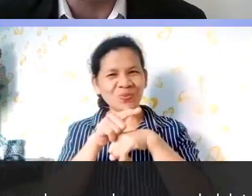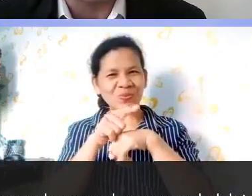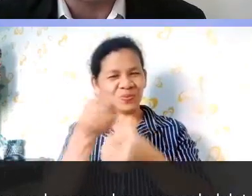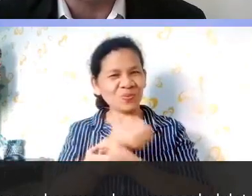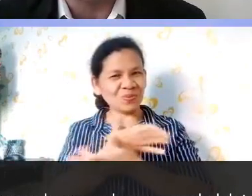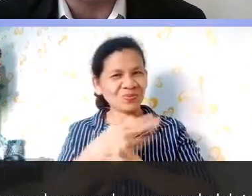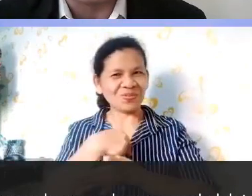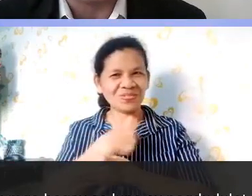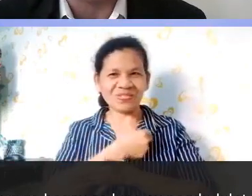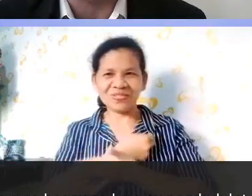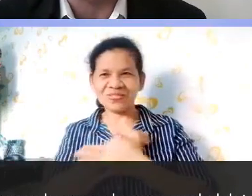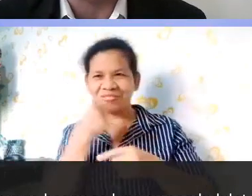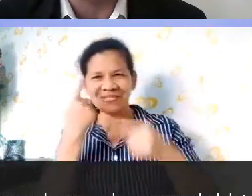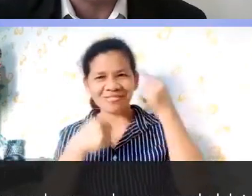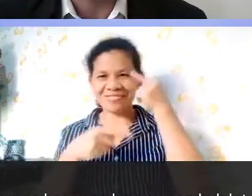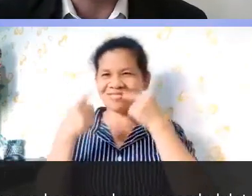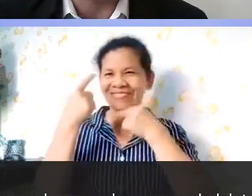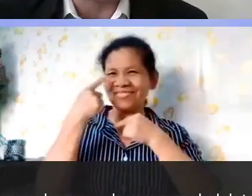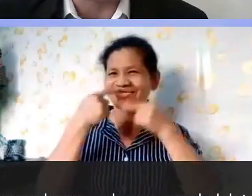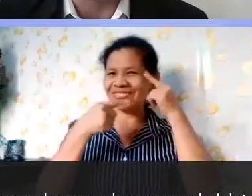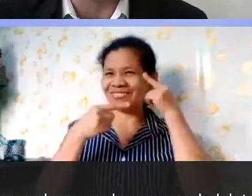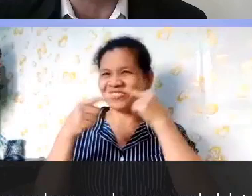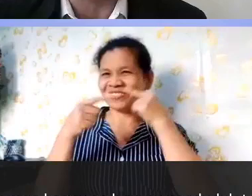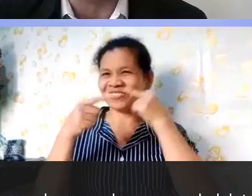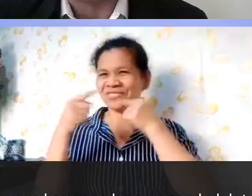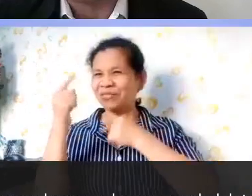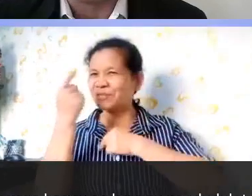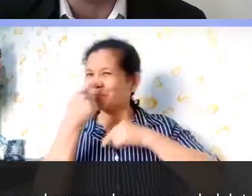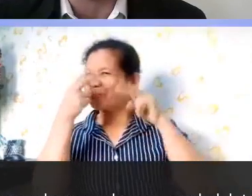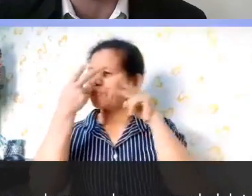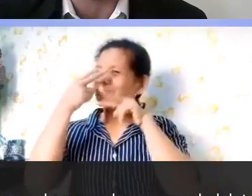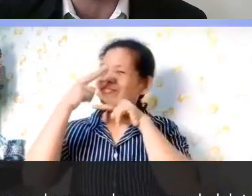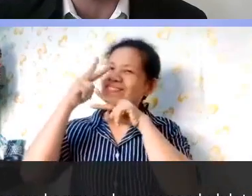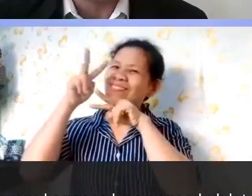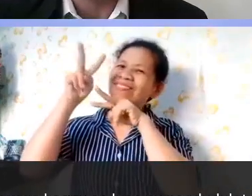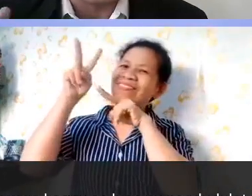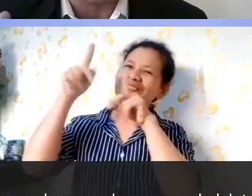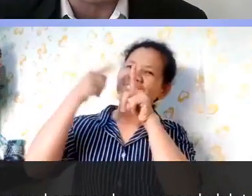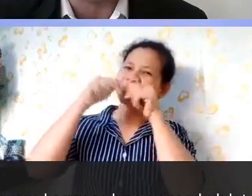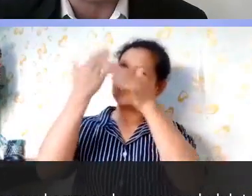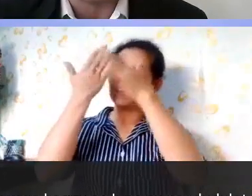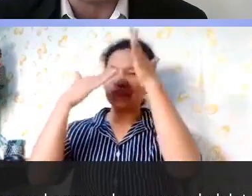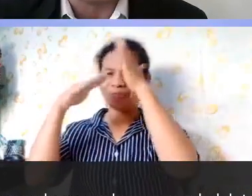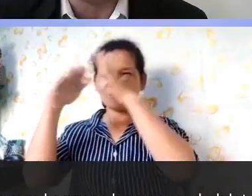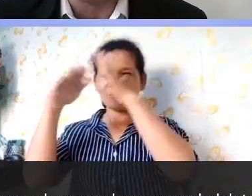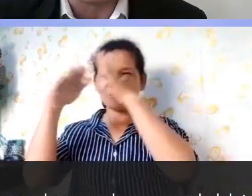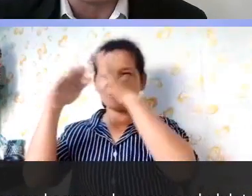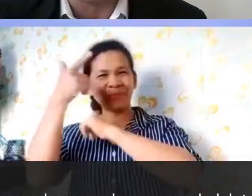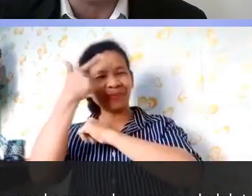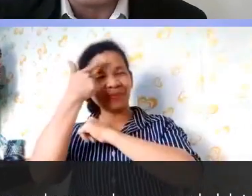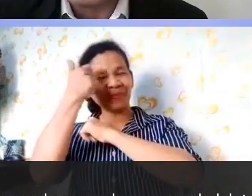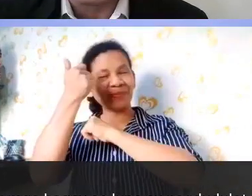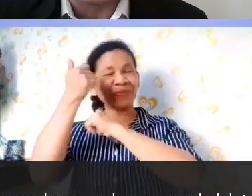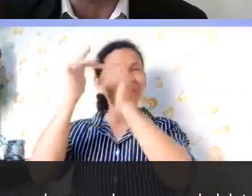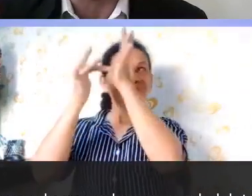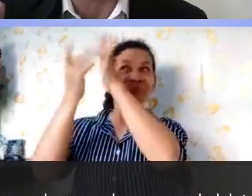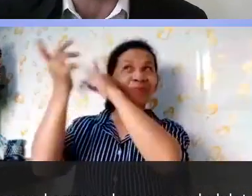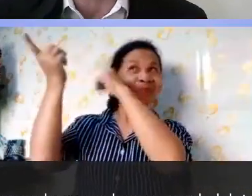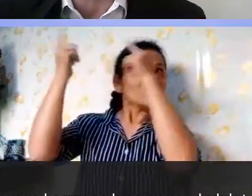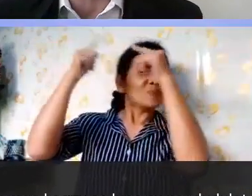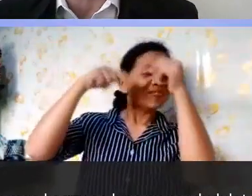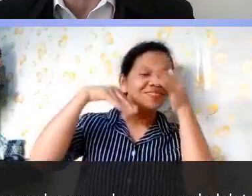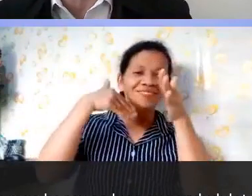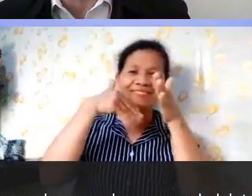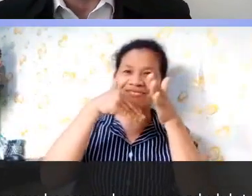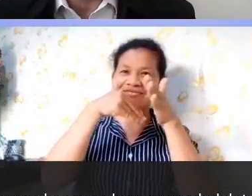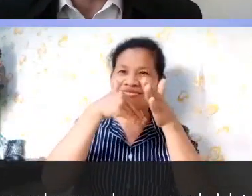nagdudulot ng luha. Tumingin ka sa langit pagdating niya'y malapit na.